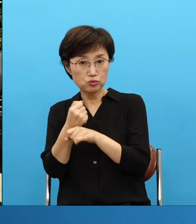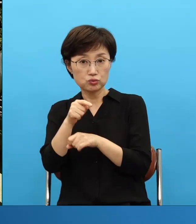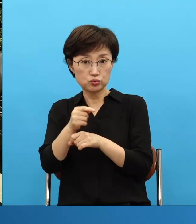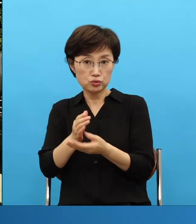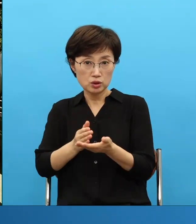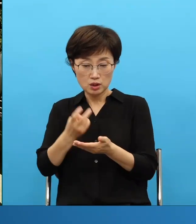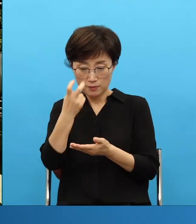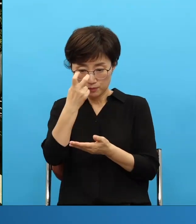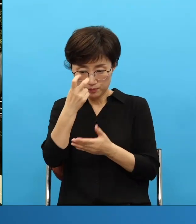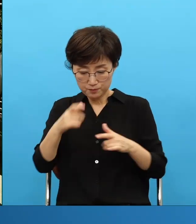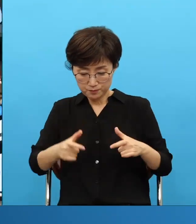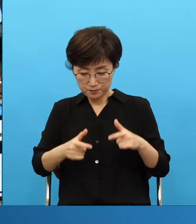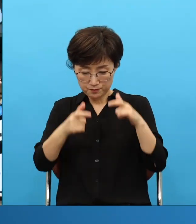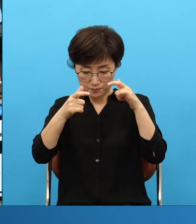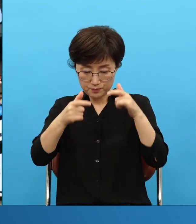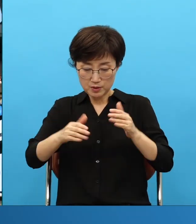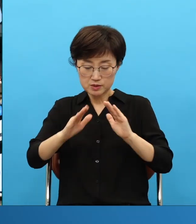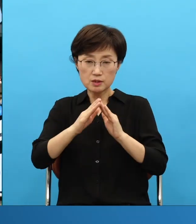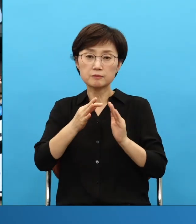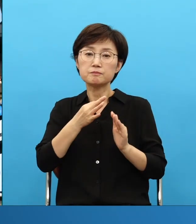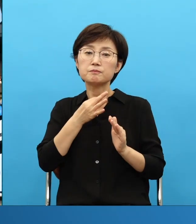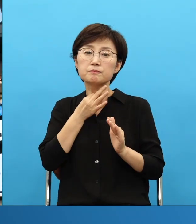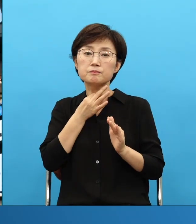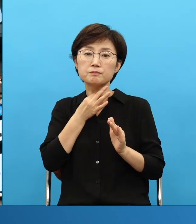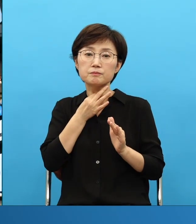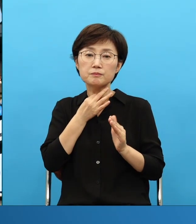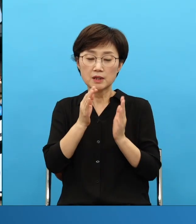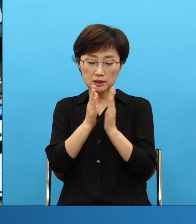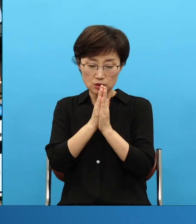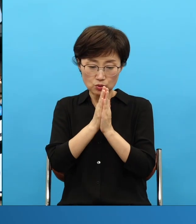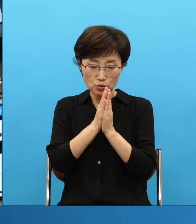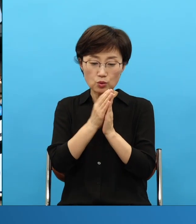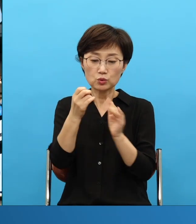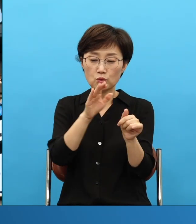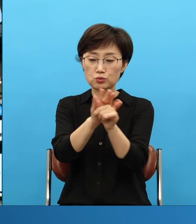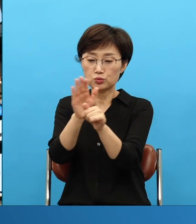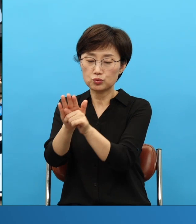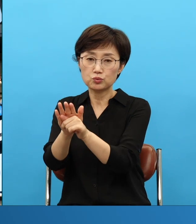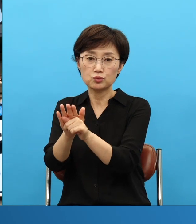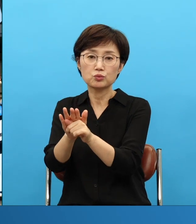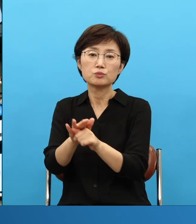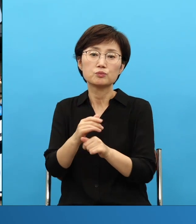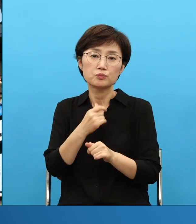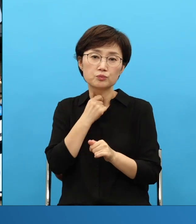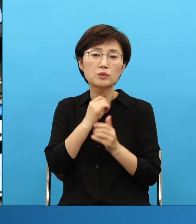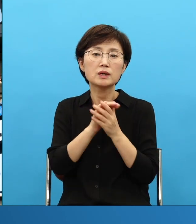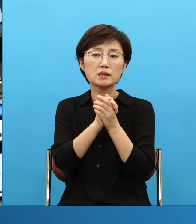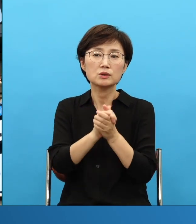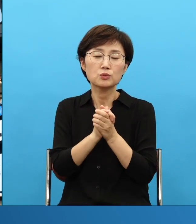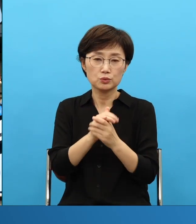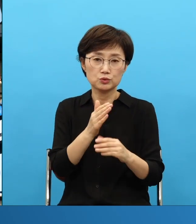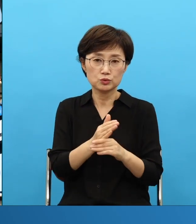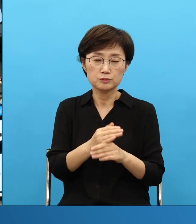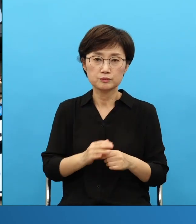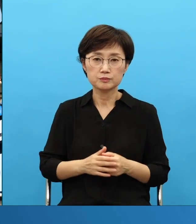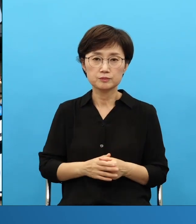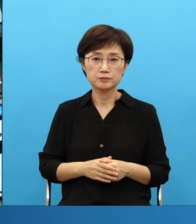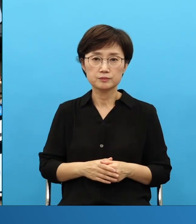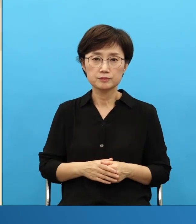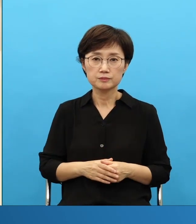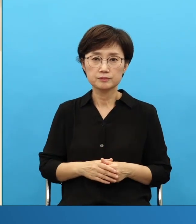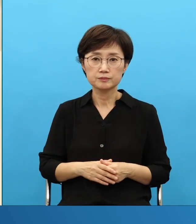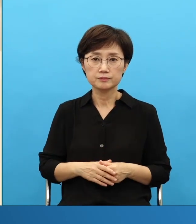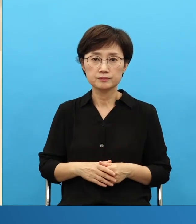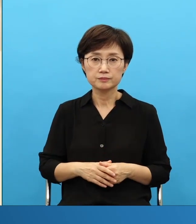있도록 기도하고 도울 수 있도록, 그런 절대망대로 설 수 있도록 기도하고 도전하고